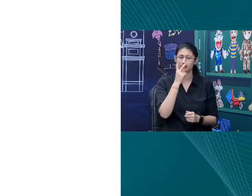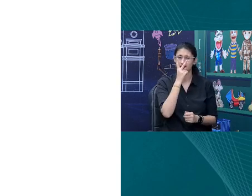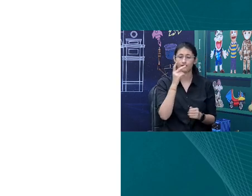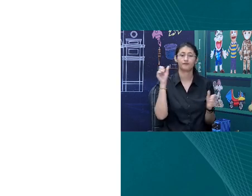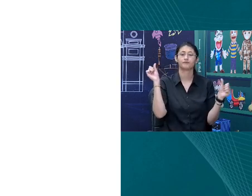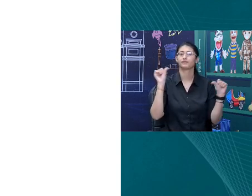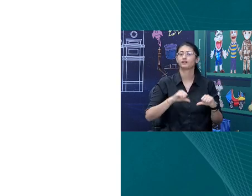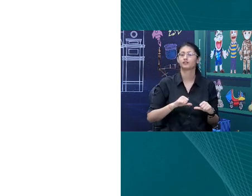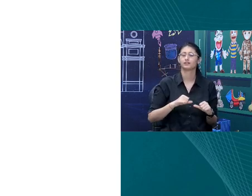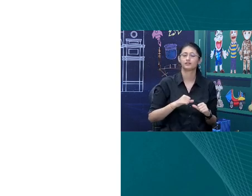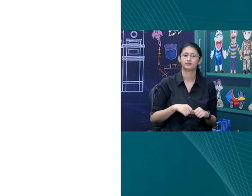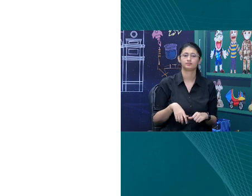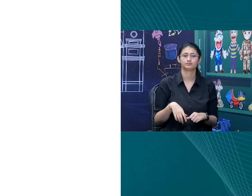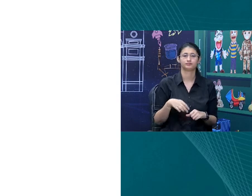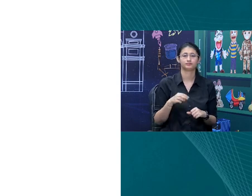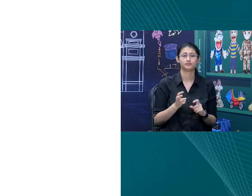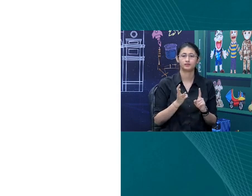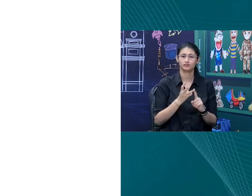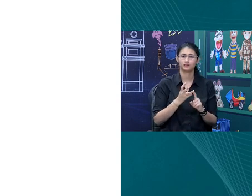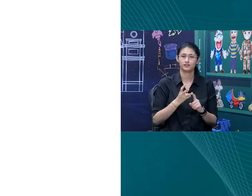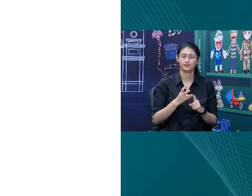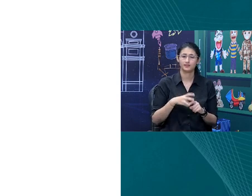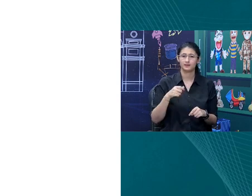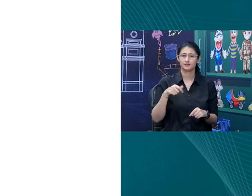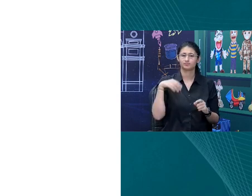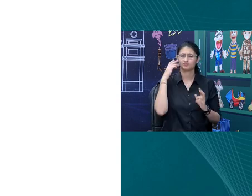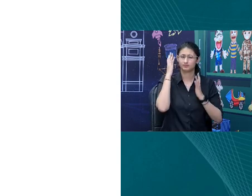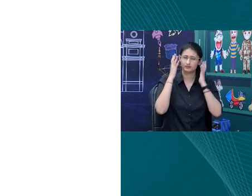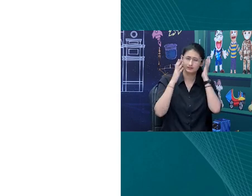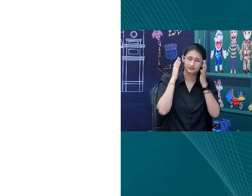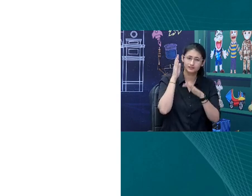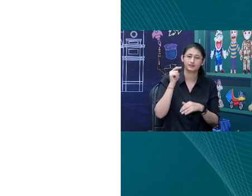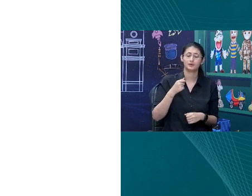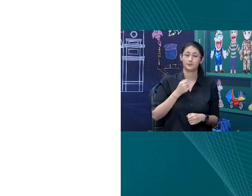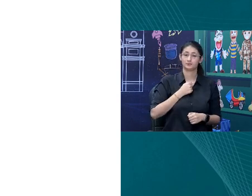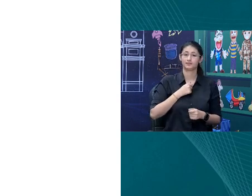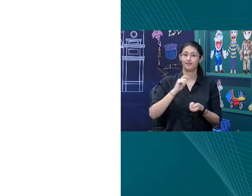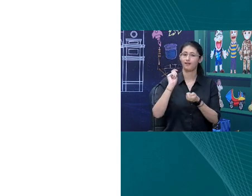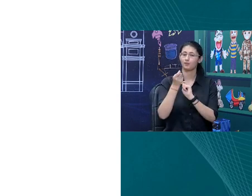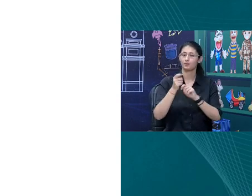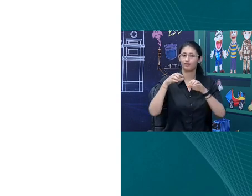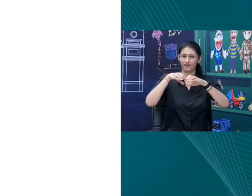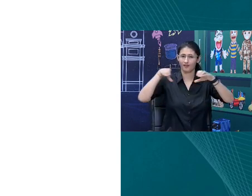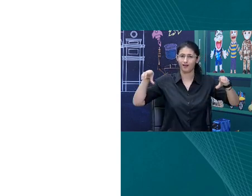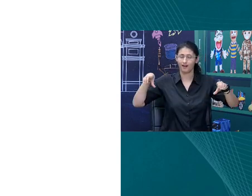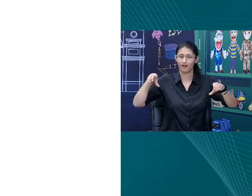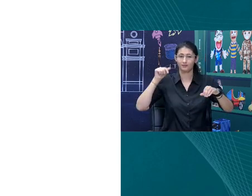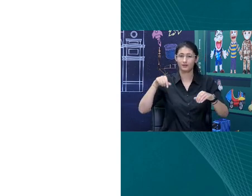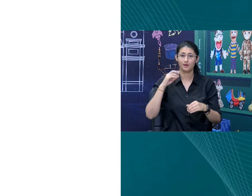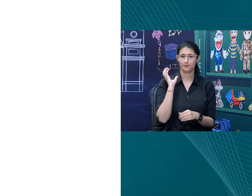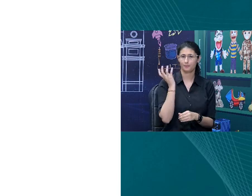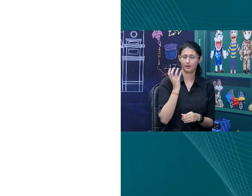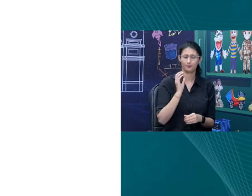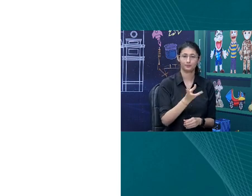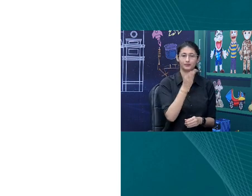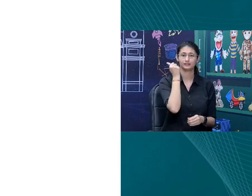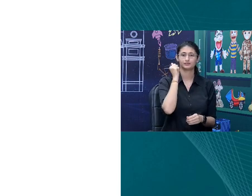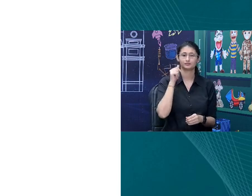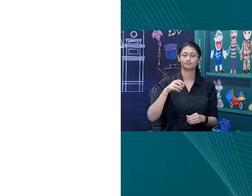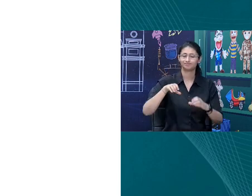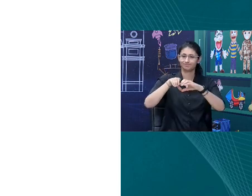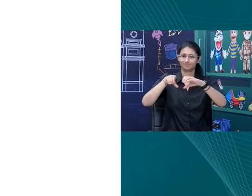परेशान होना क्योंकि हमारा बल्ला परेशान था जब उसे गेंद मिल नहीं रही थी और बच्चे भी परेशान हो जाएंगे अगर गेंद ना मिले और बल्ला